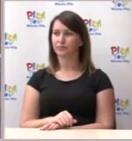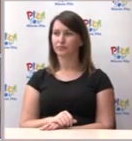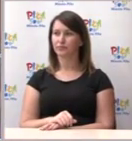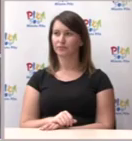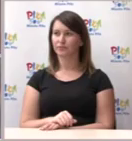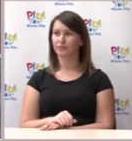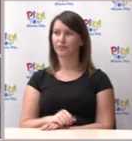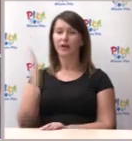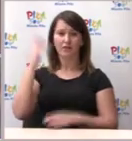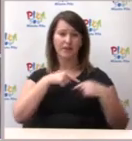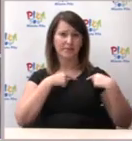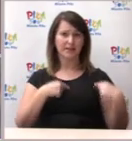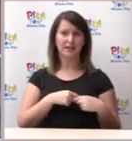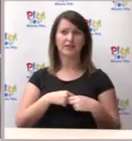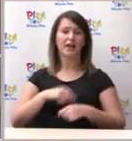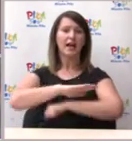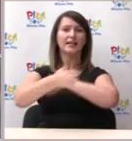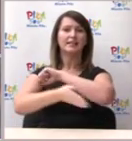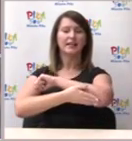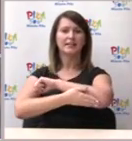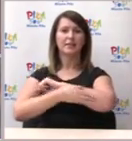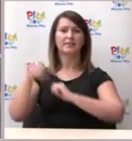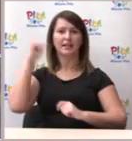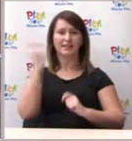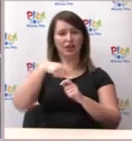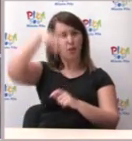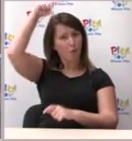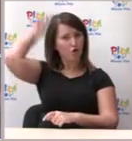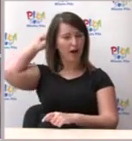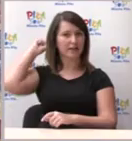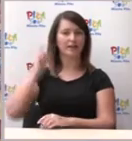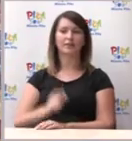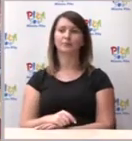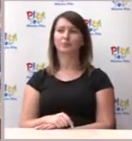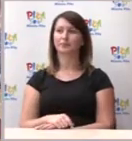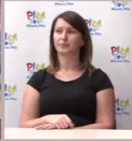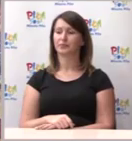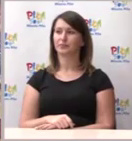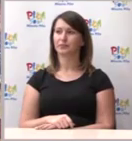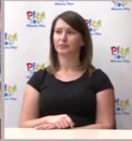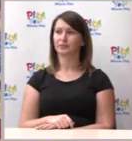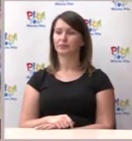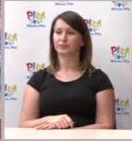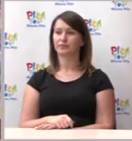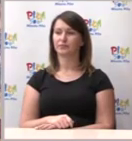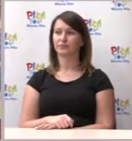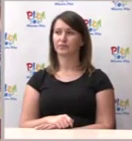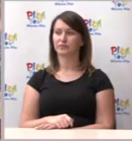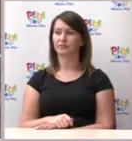Witam serdecznie zastępcę komendanta powiatowego Państwowej Straży Pożarnej w Pile pana brygadiera Roberta Komarnickiego.